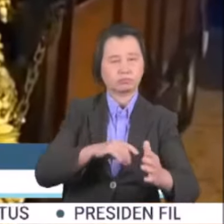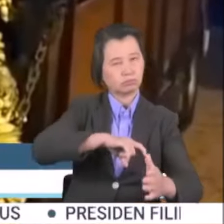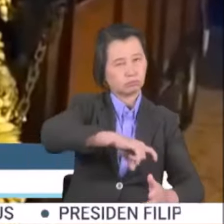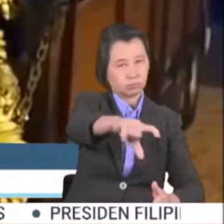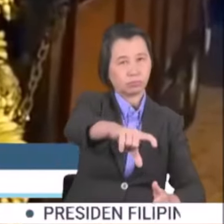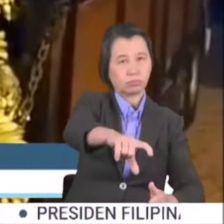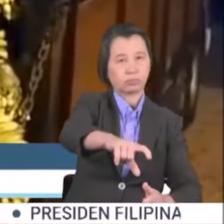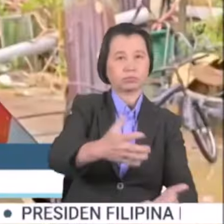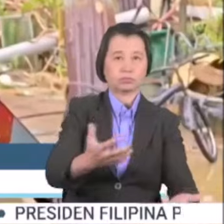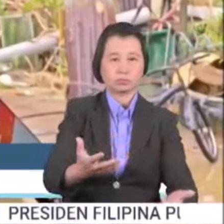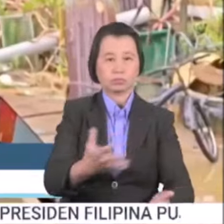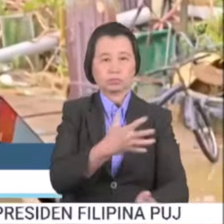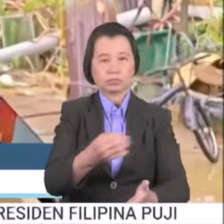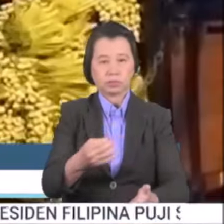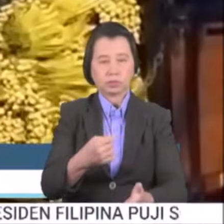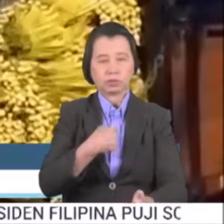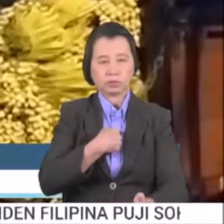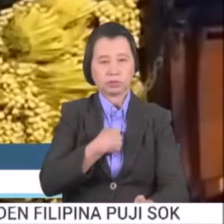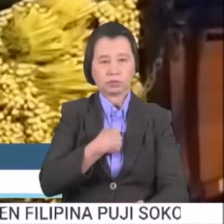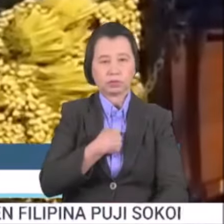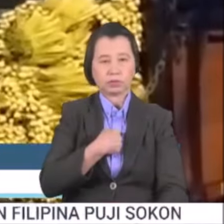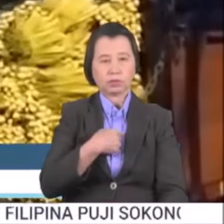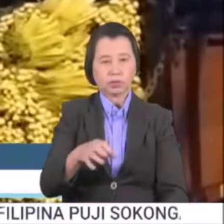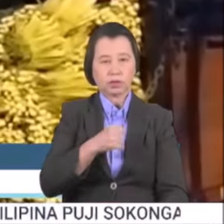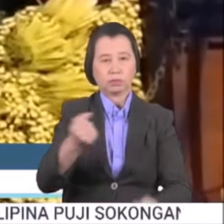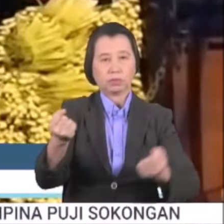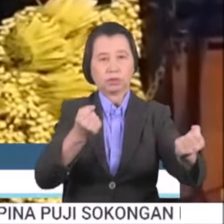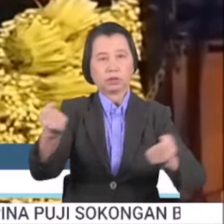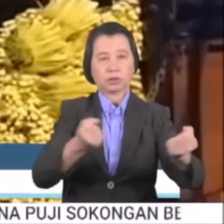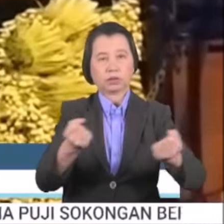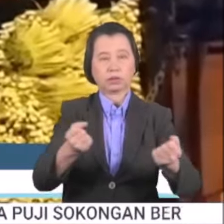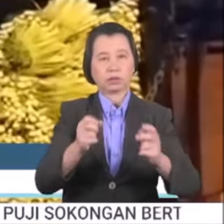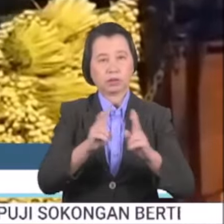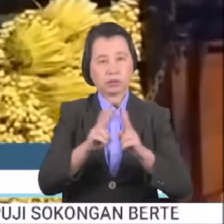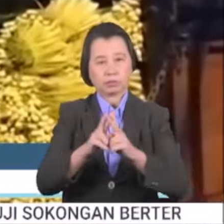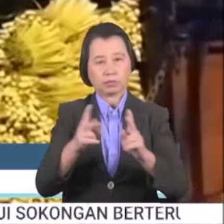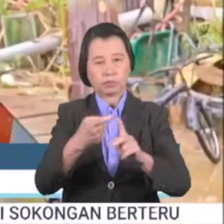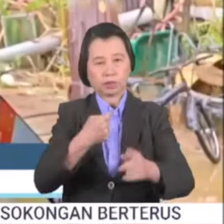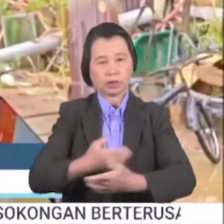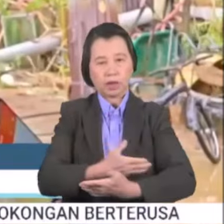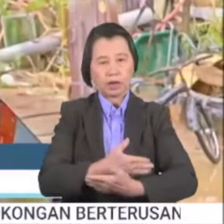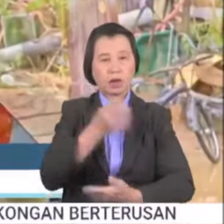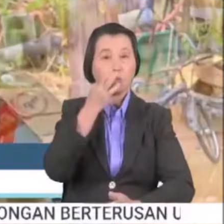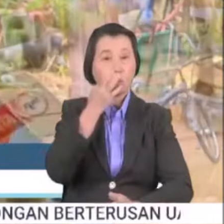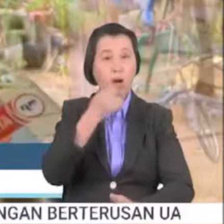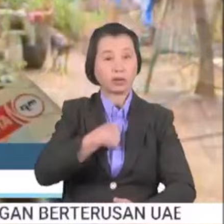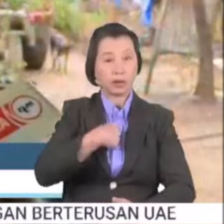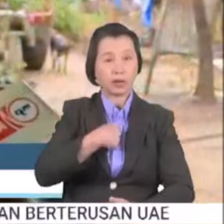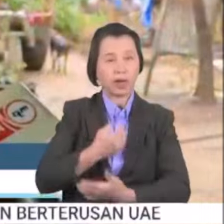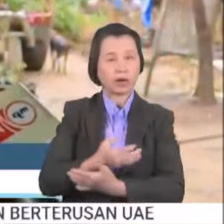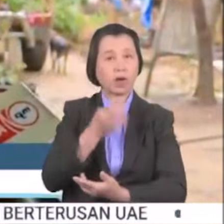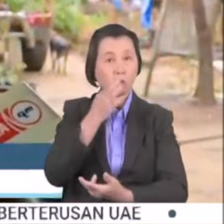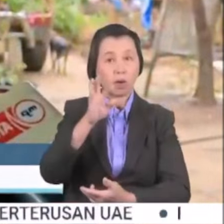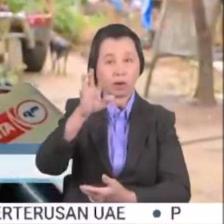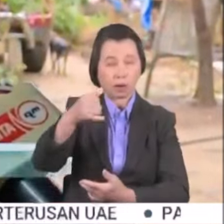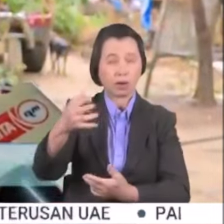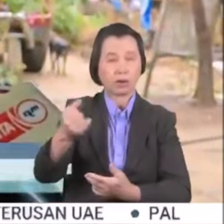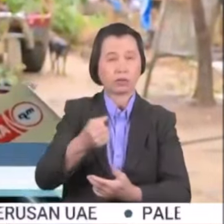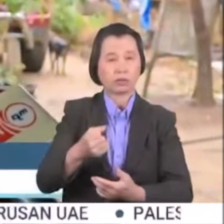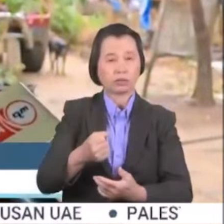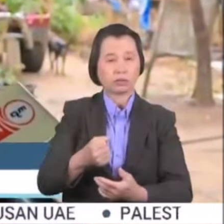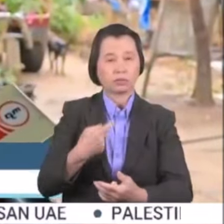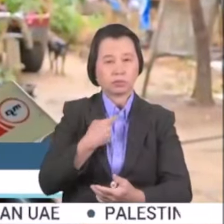buncit. Dan juga saya mengambil sayur-sayur kampung daripada anak-anak buah saya sendiri. Contohnya kita ada juga untuk